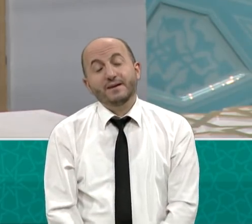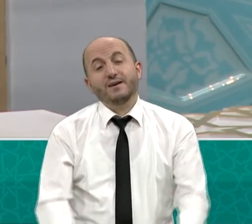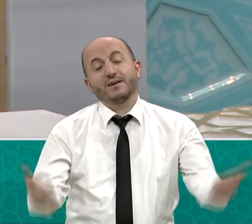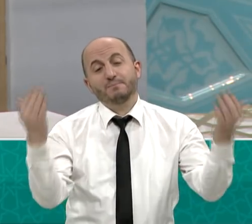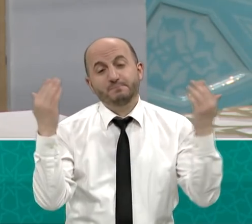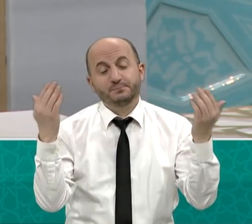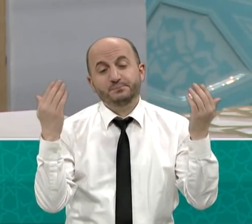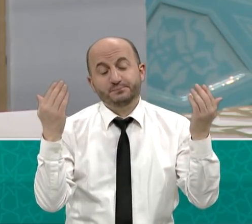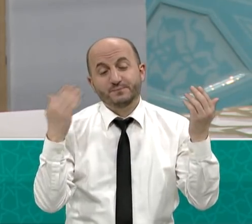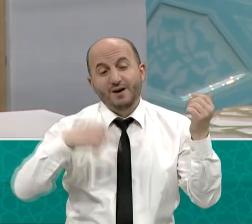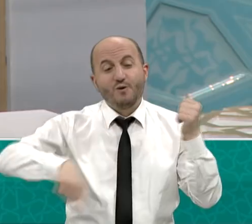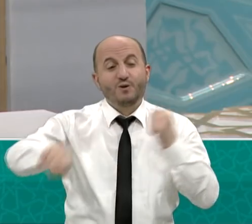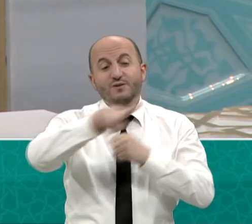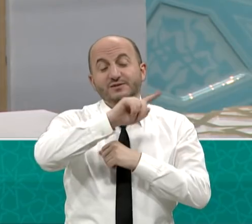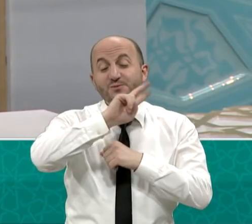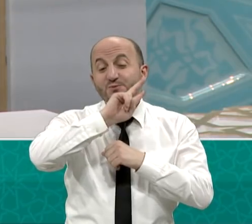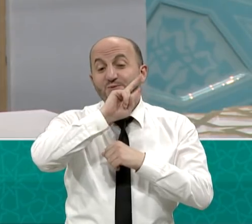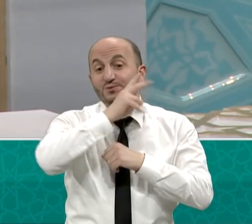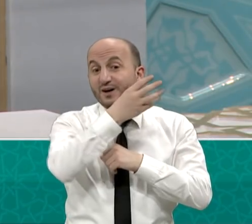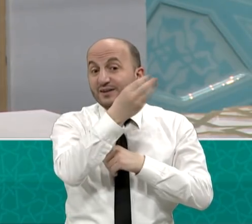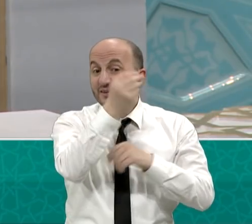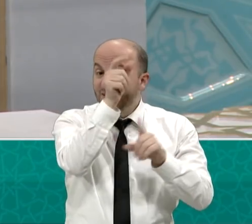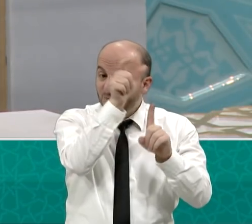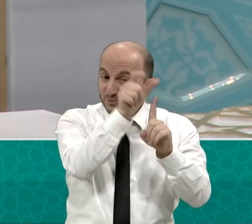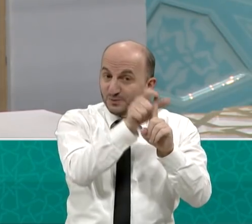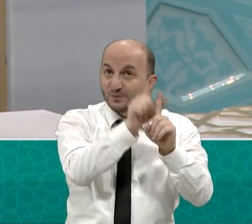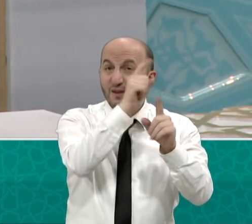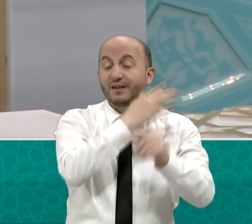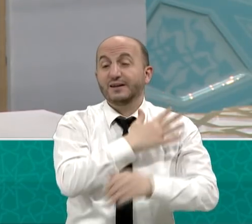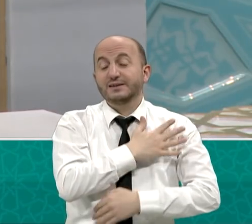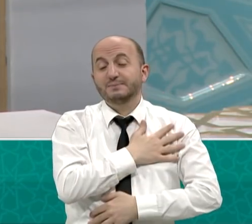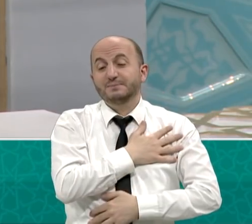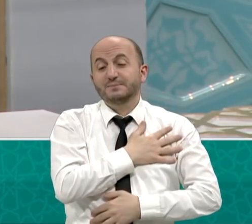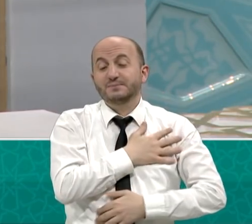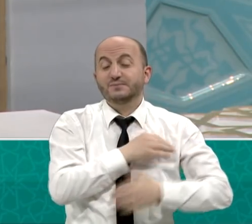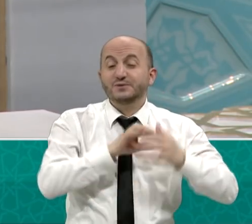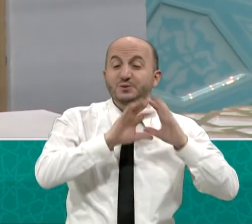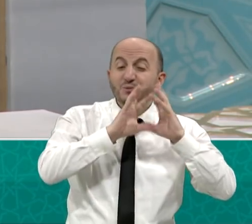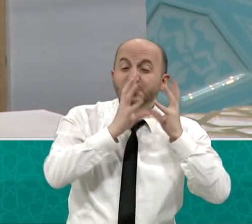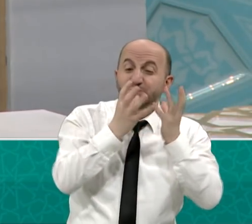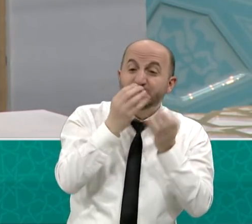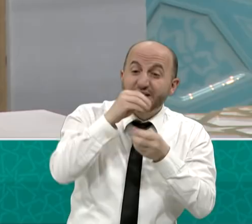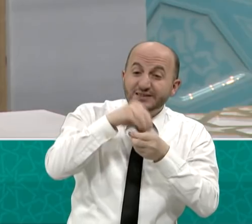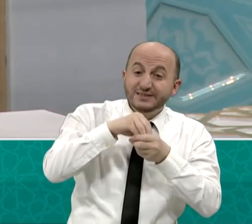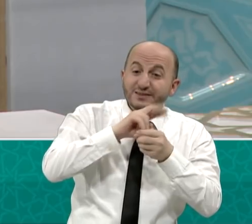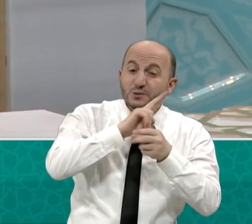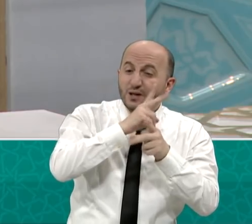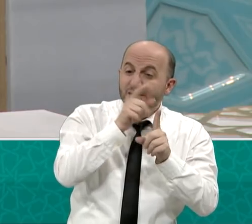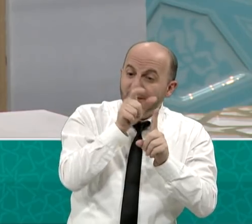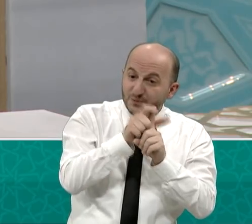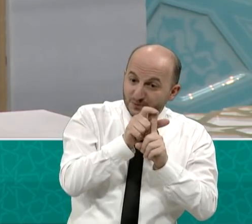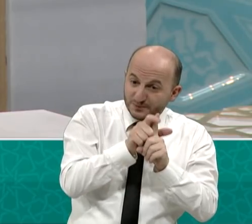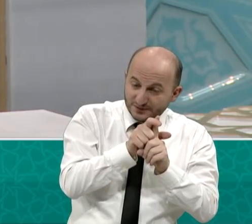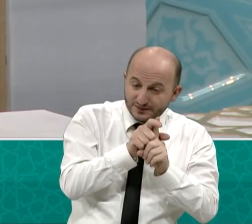Rab, onları günahlardan koru Allah'ım. Dünyada günahlardan korunursanız,